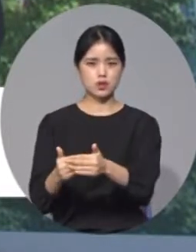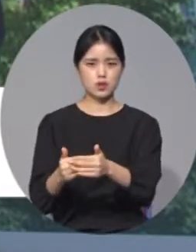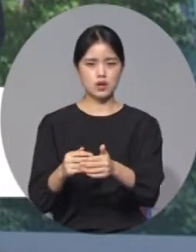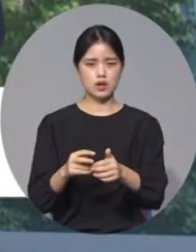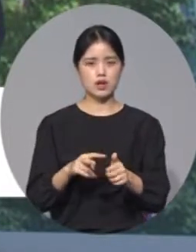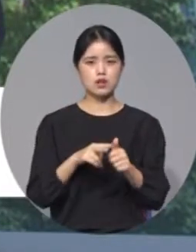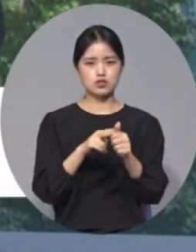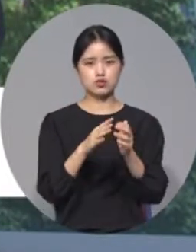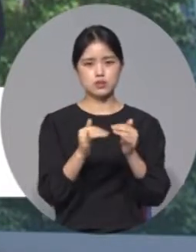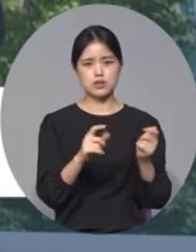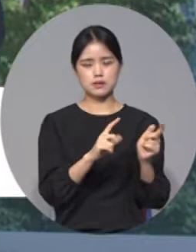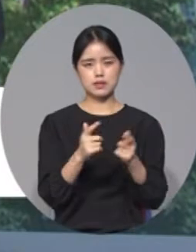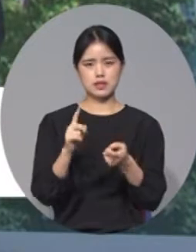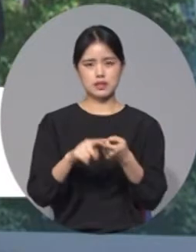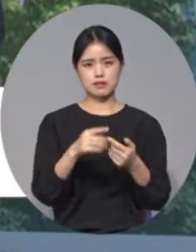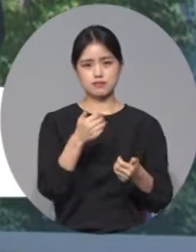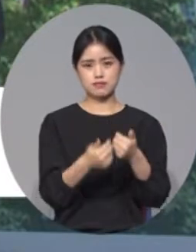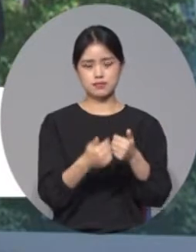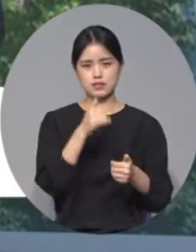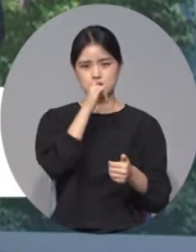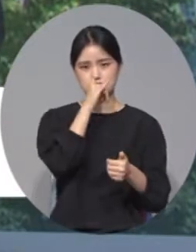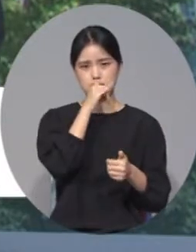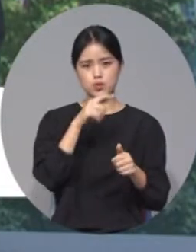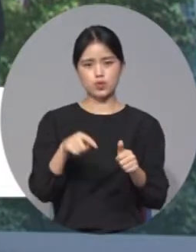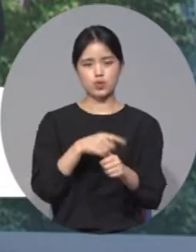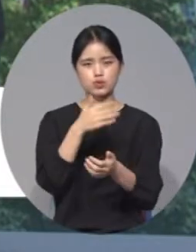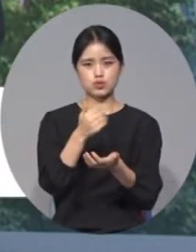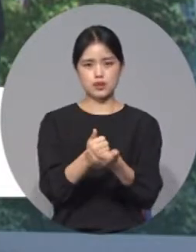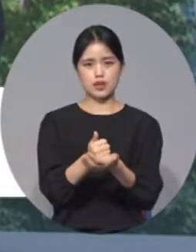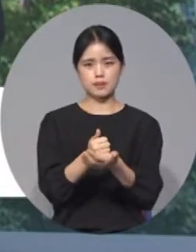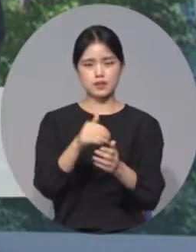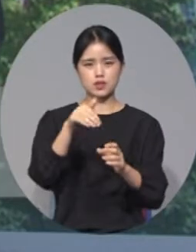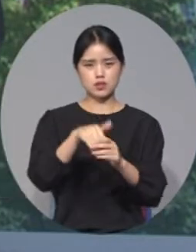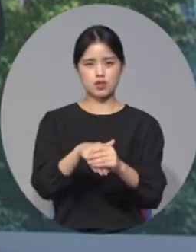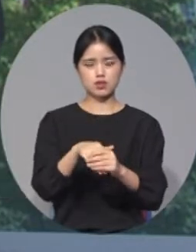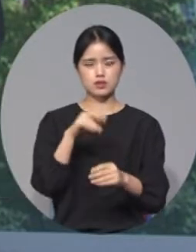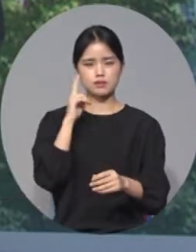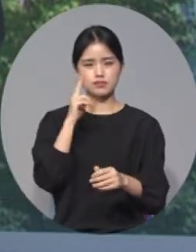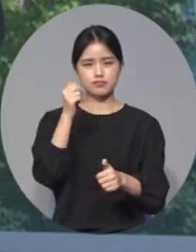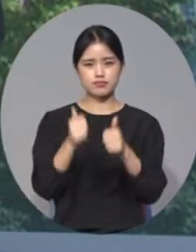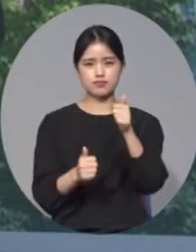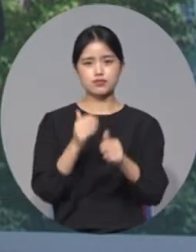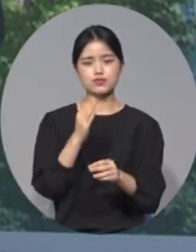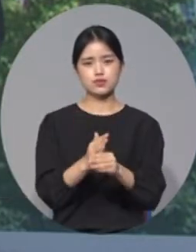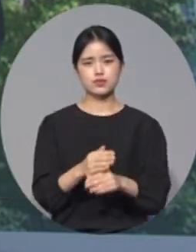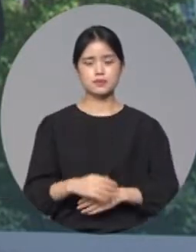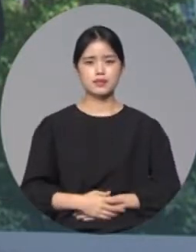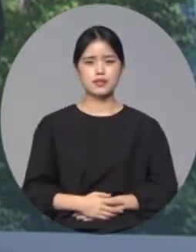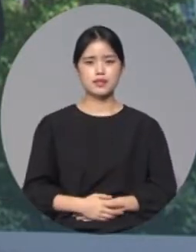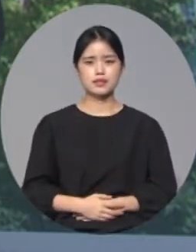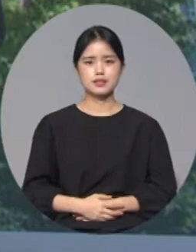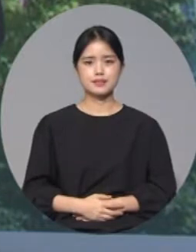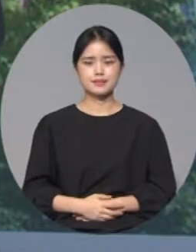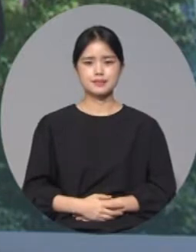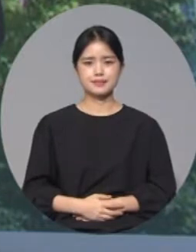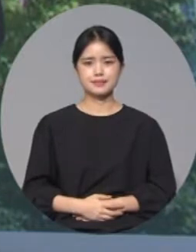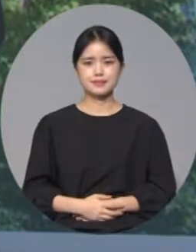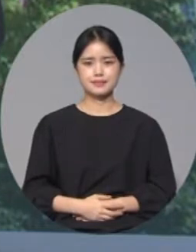간의 날선 비판들이 이어지며 교육감 선거전이 달아오르고 있습니다. 이종휴 기자입니다.